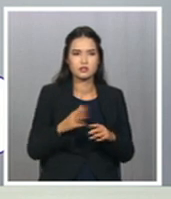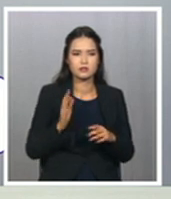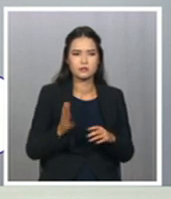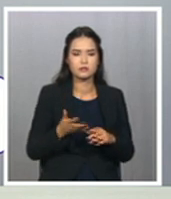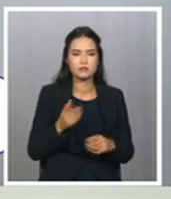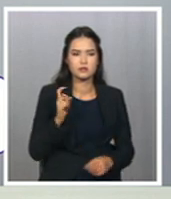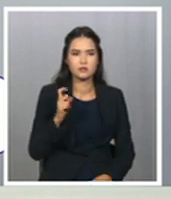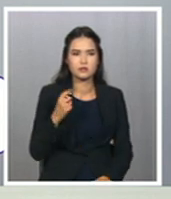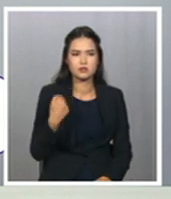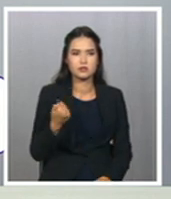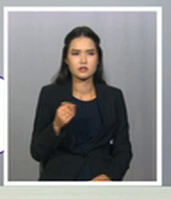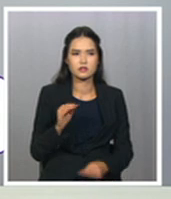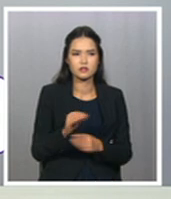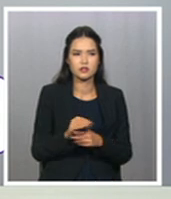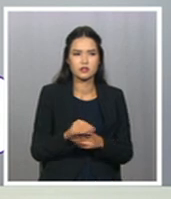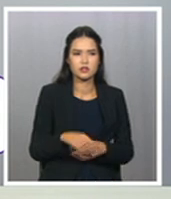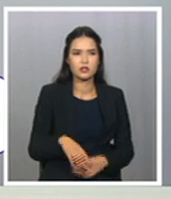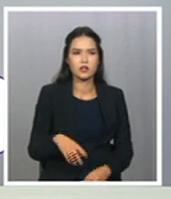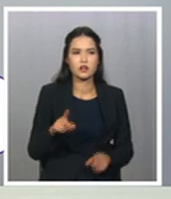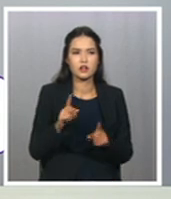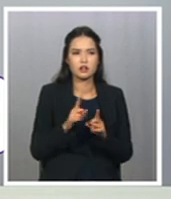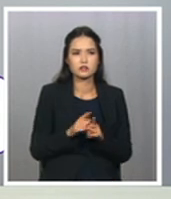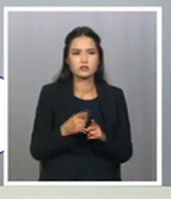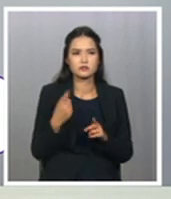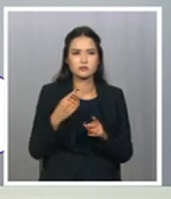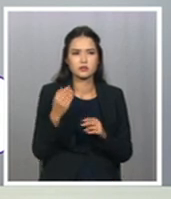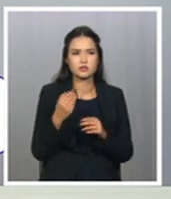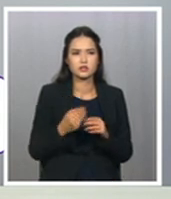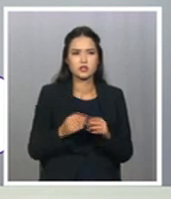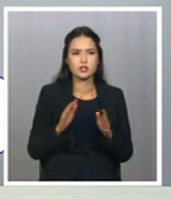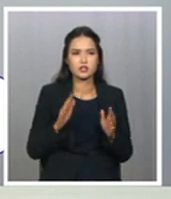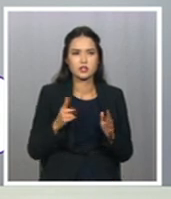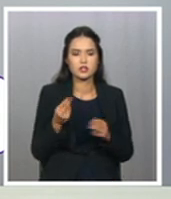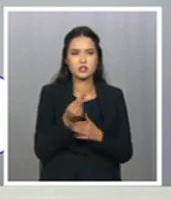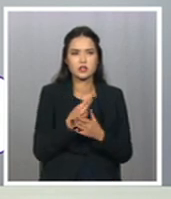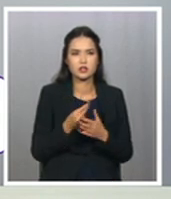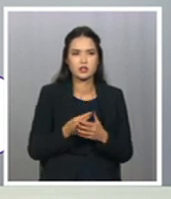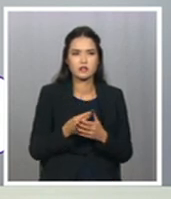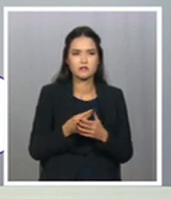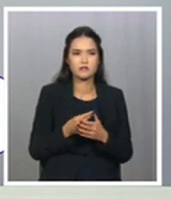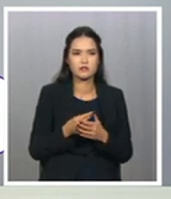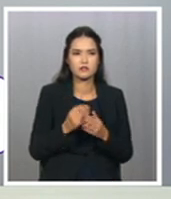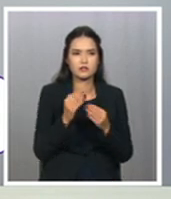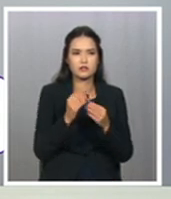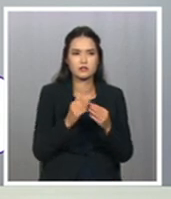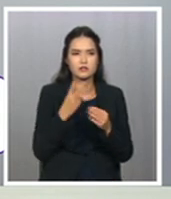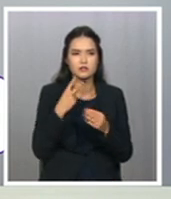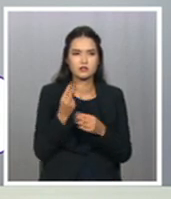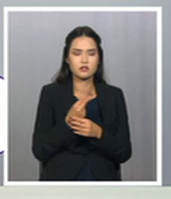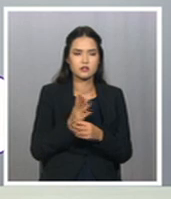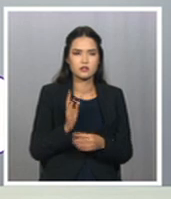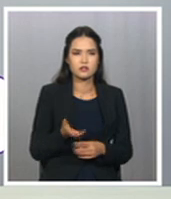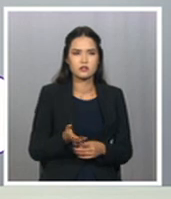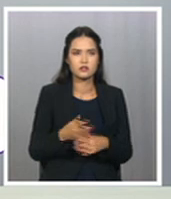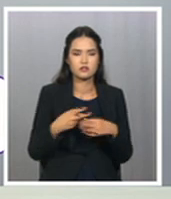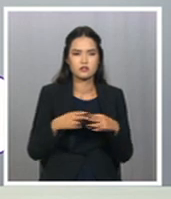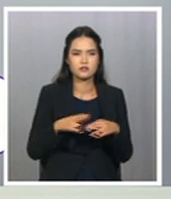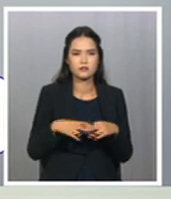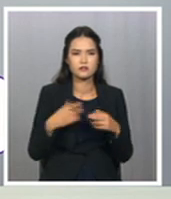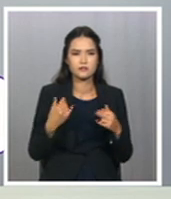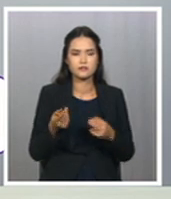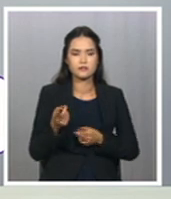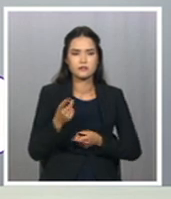көрсетілген. Бұл жағдайда графикте бұл төменгі бөліктен көрсетіп отыр. Мына жерде көрініп тұр. Одан кейін қайтадан